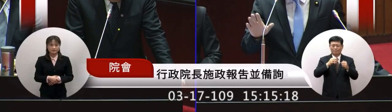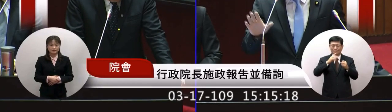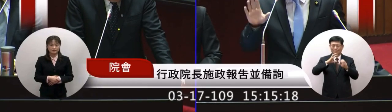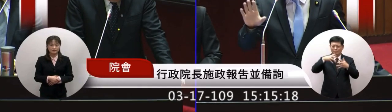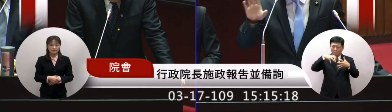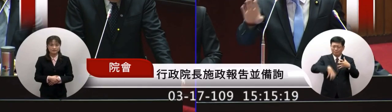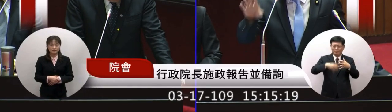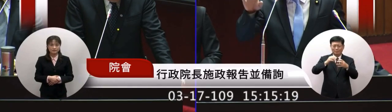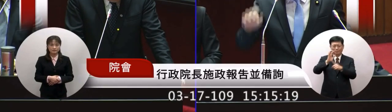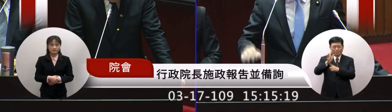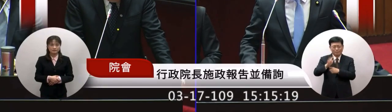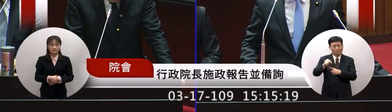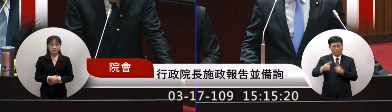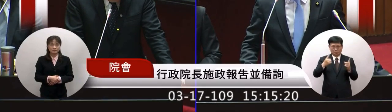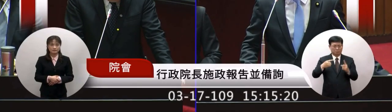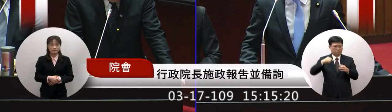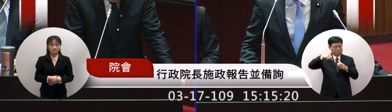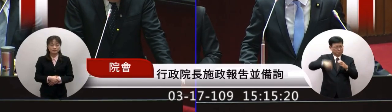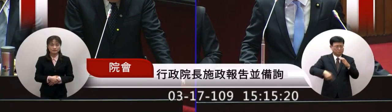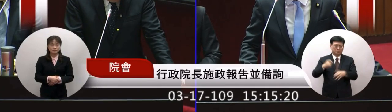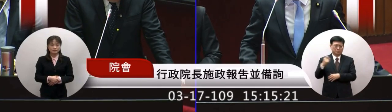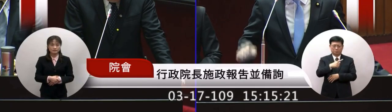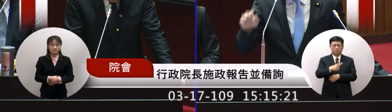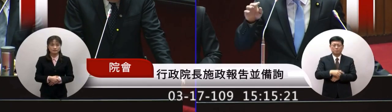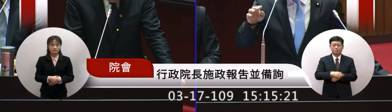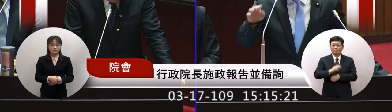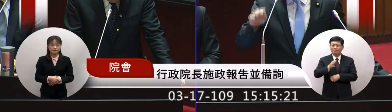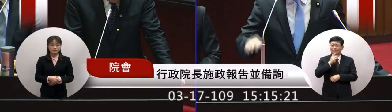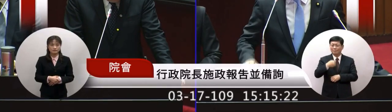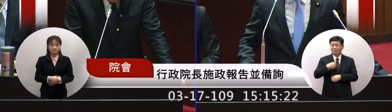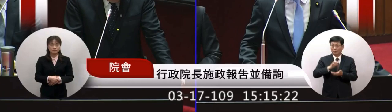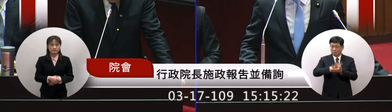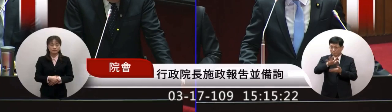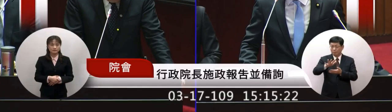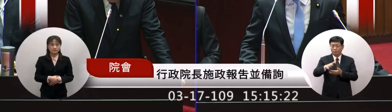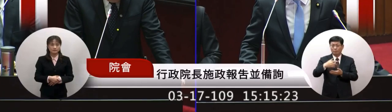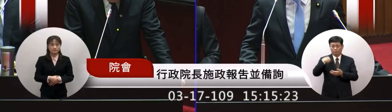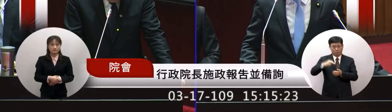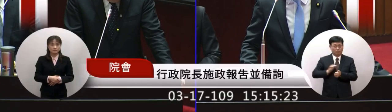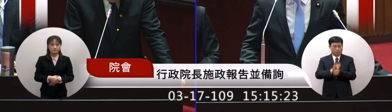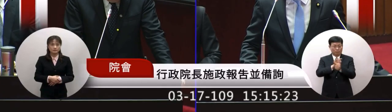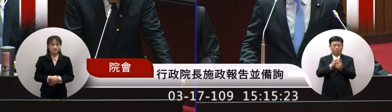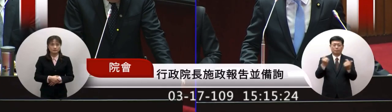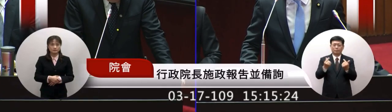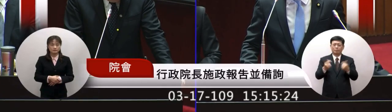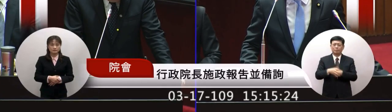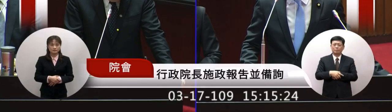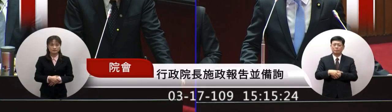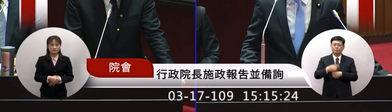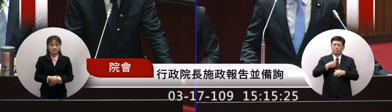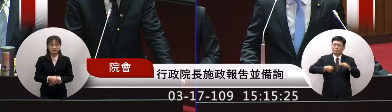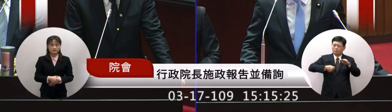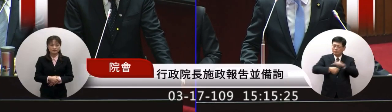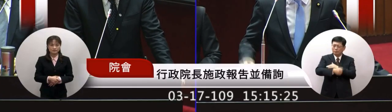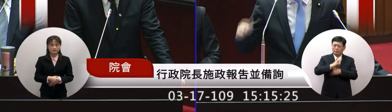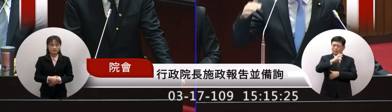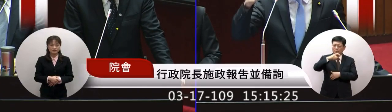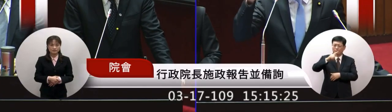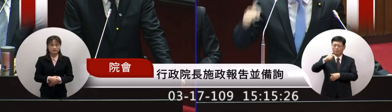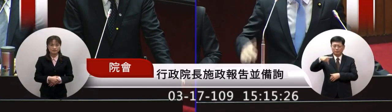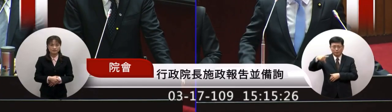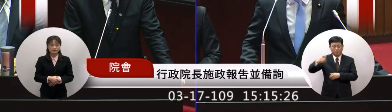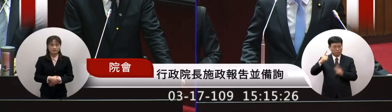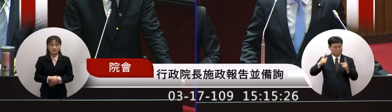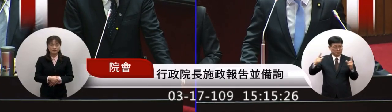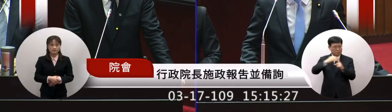这些东西其实还比那个还要再超越一些。这也是我们未来要推动啊，不管是要加入这种 CPTPP 这